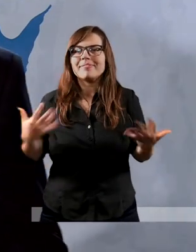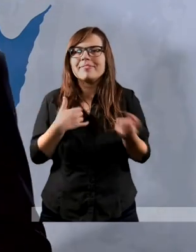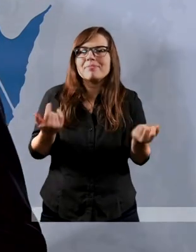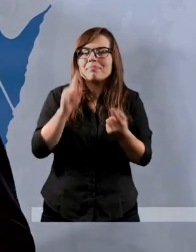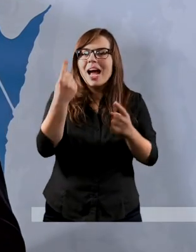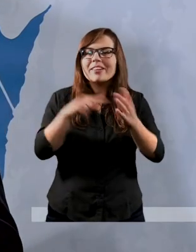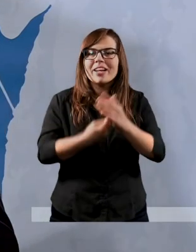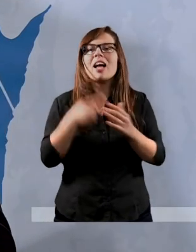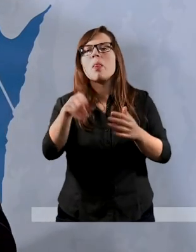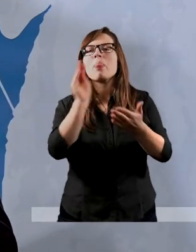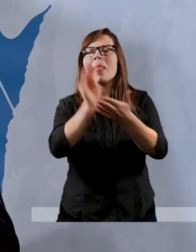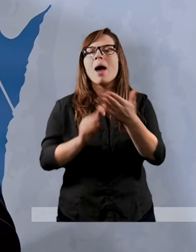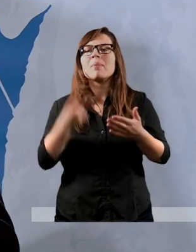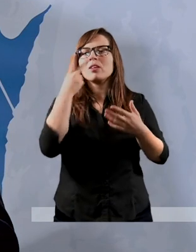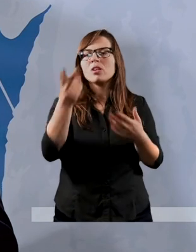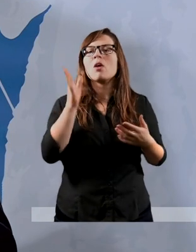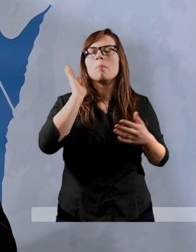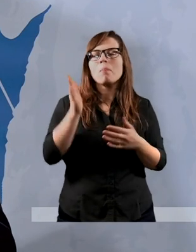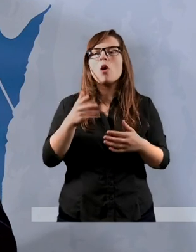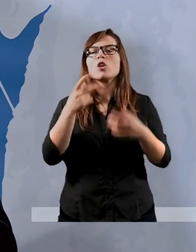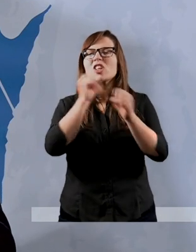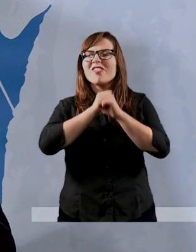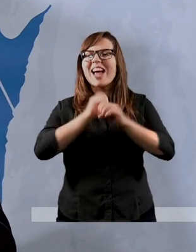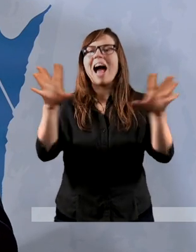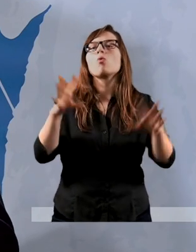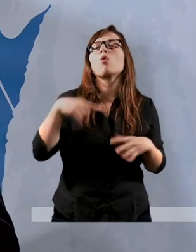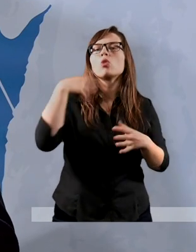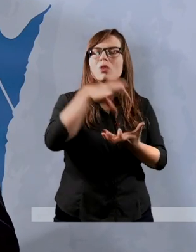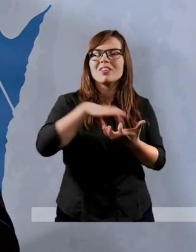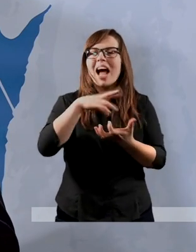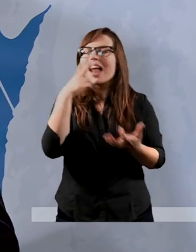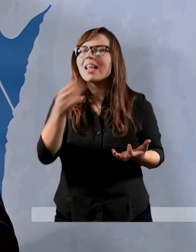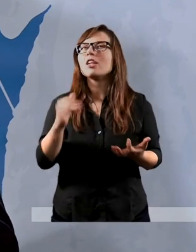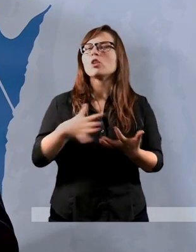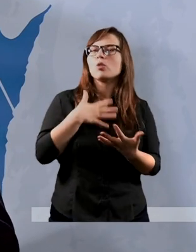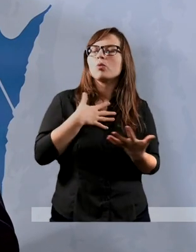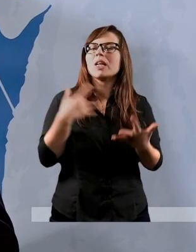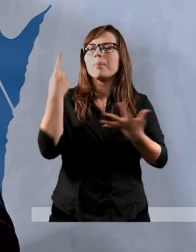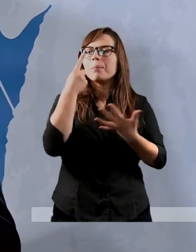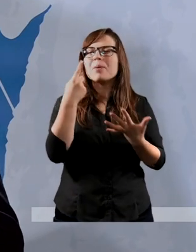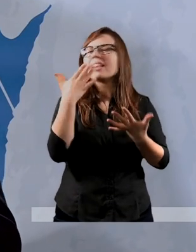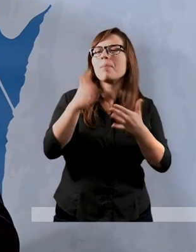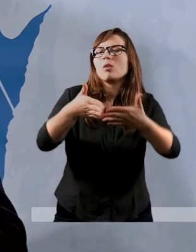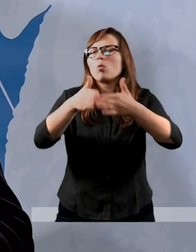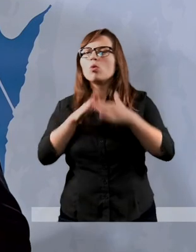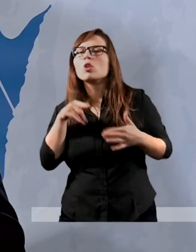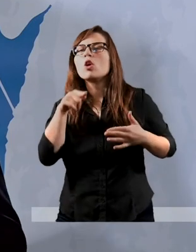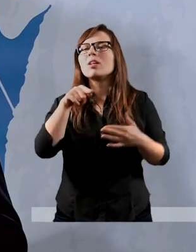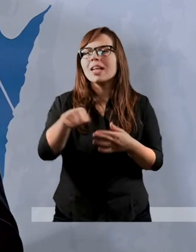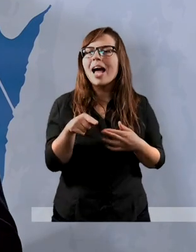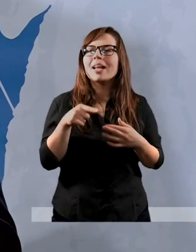pewien napis bądź światłością świata i nie będę ukrywał, że